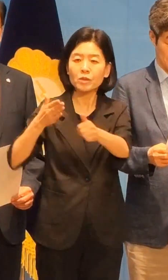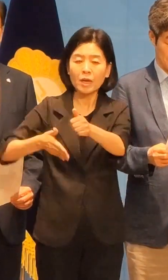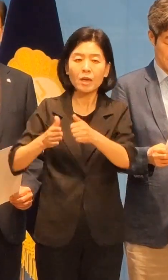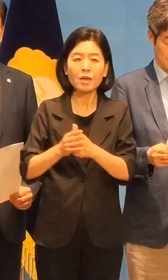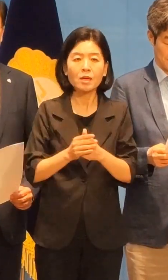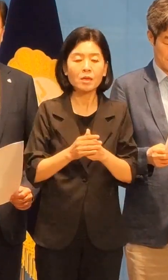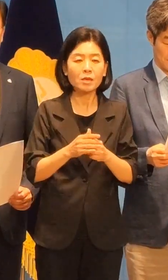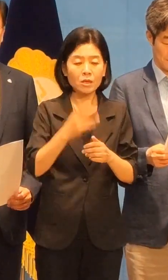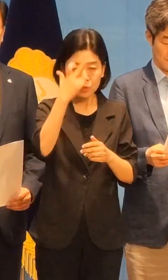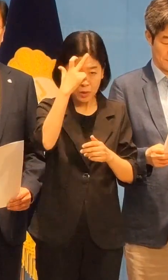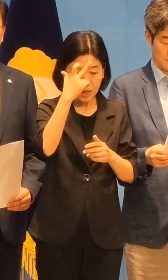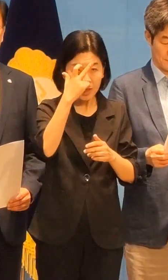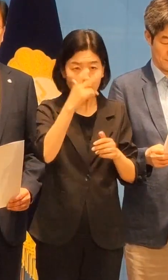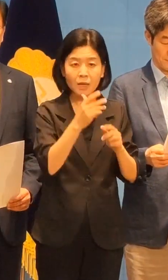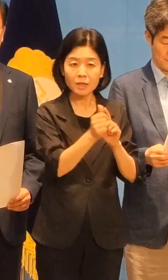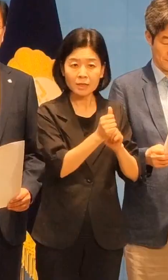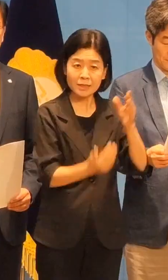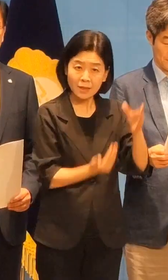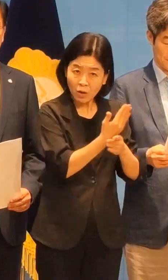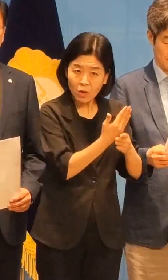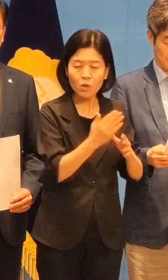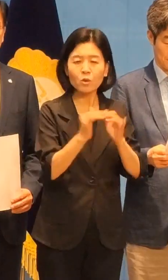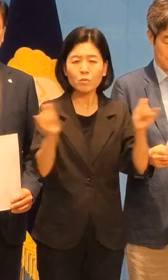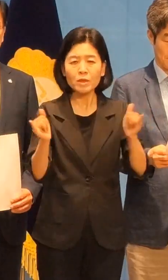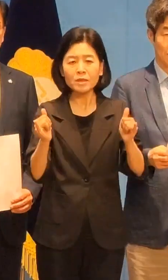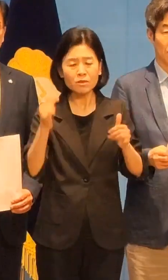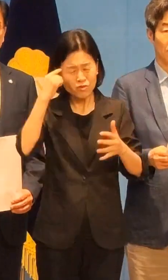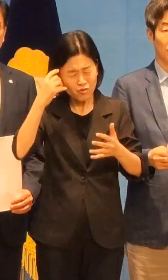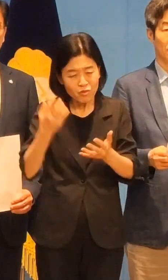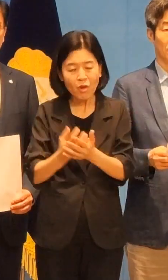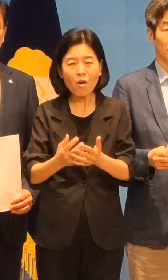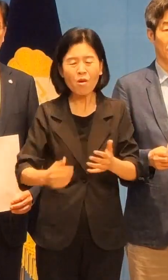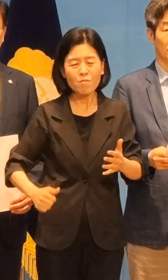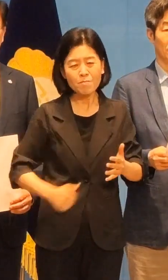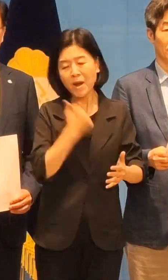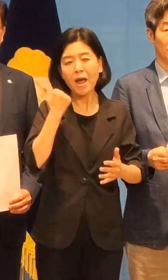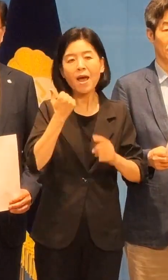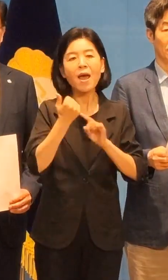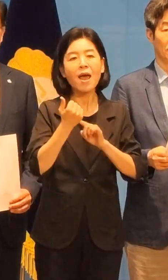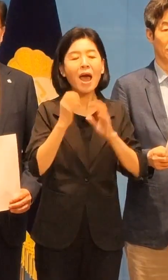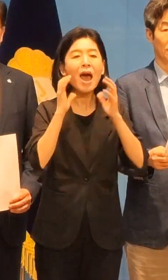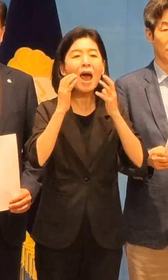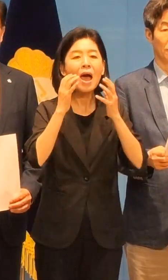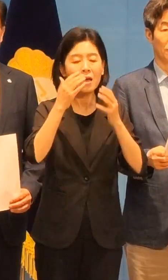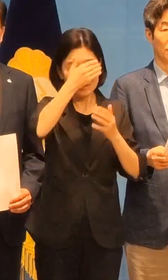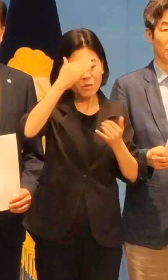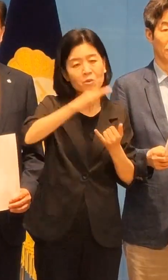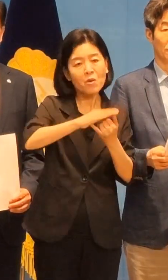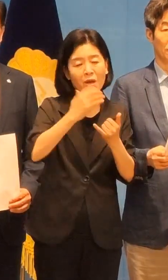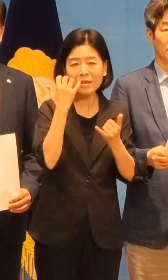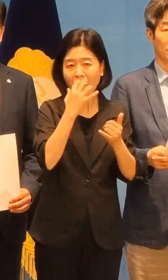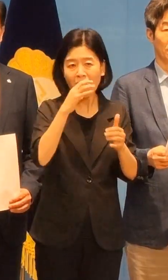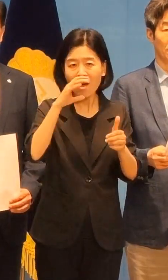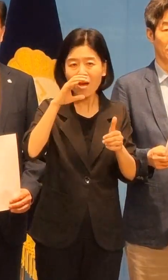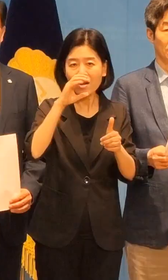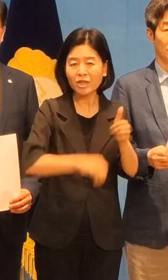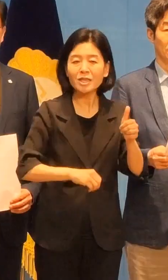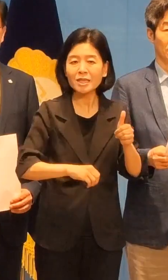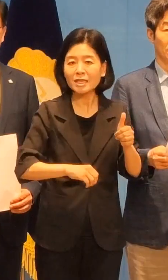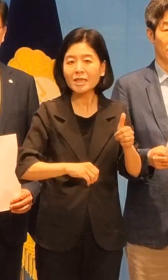사건은 국민에게 큰 충격과 분노를 안긴 중대한 아동 청소년 성착취